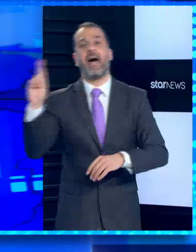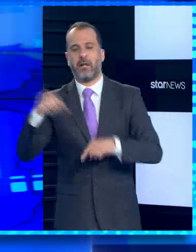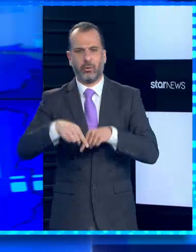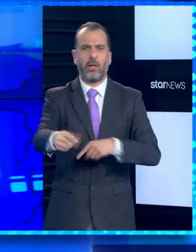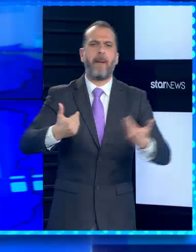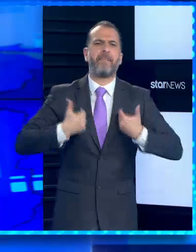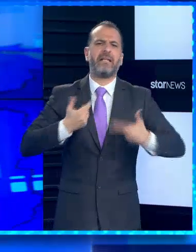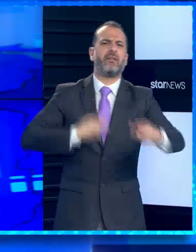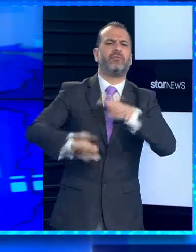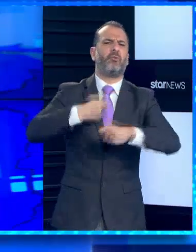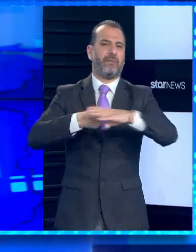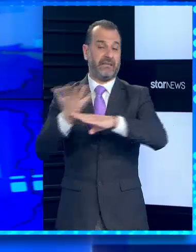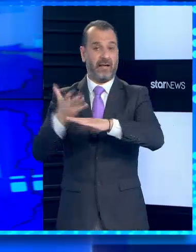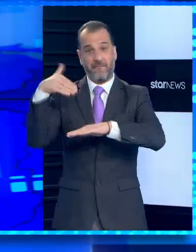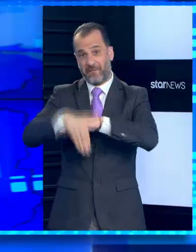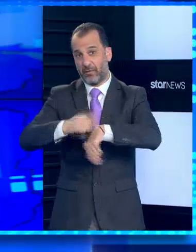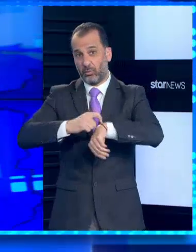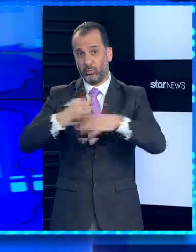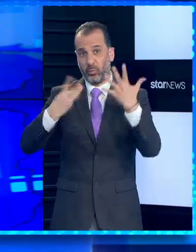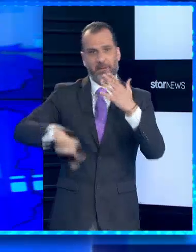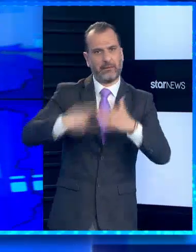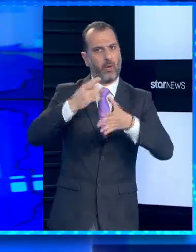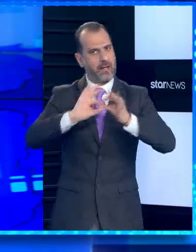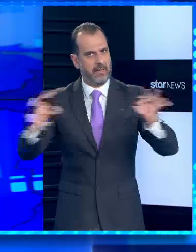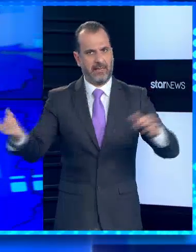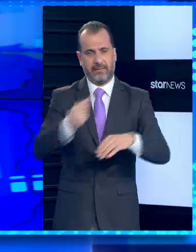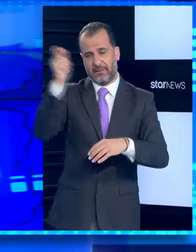Star. Αναλυτικά η επικαιρότητα της ημέρας στο κεντρικό δελτίο ειδήσεων